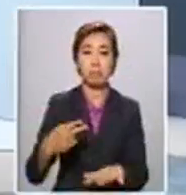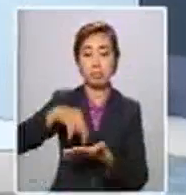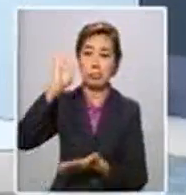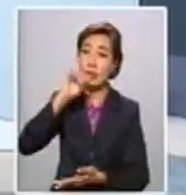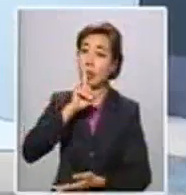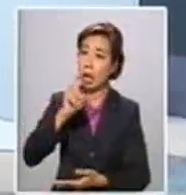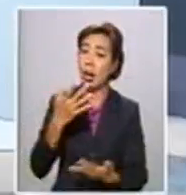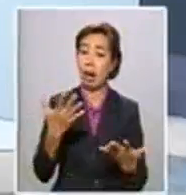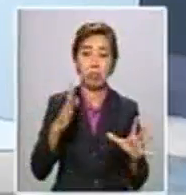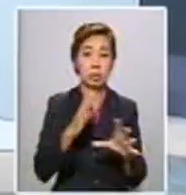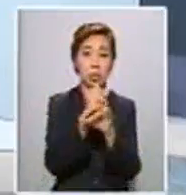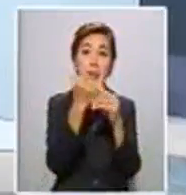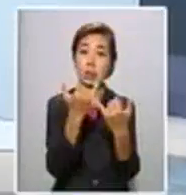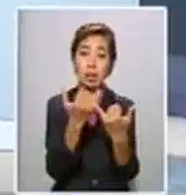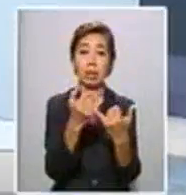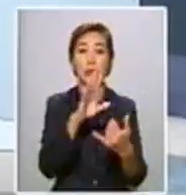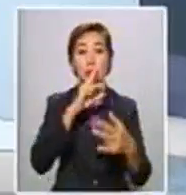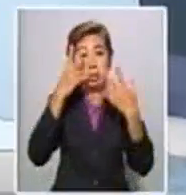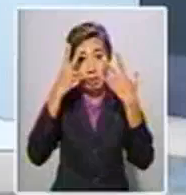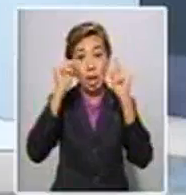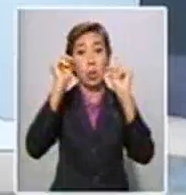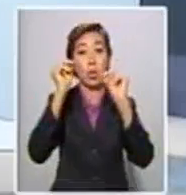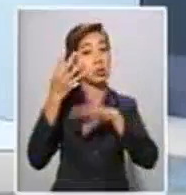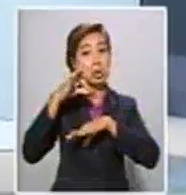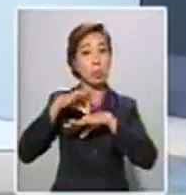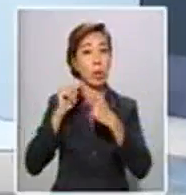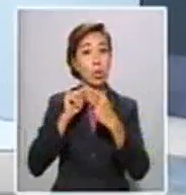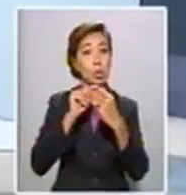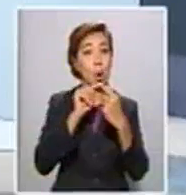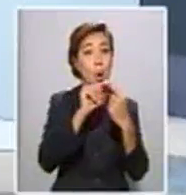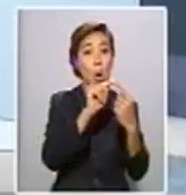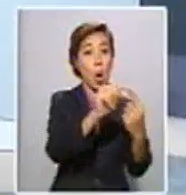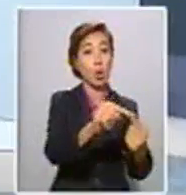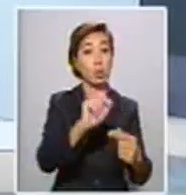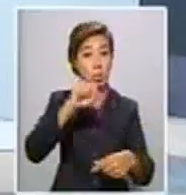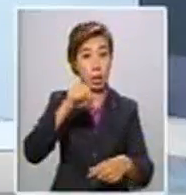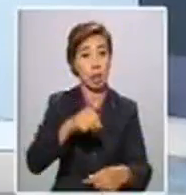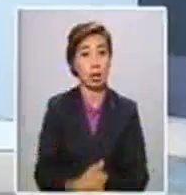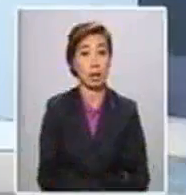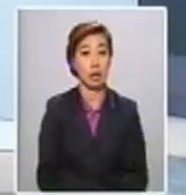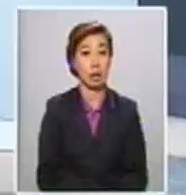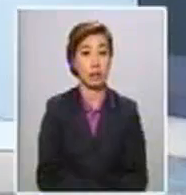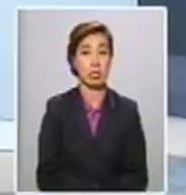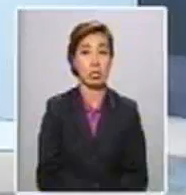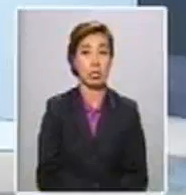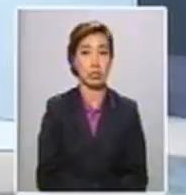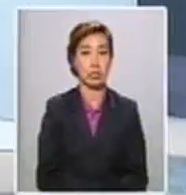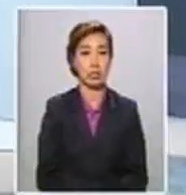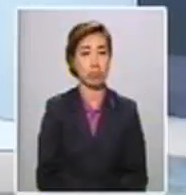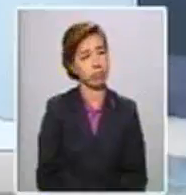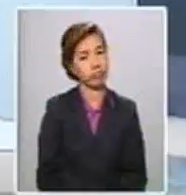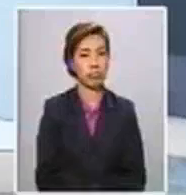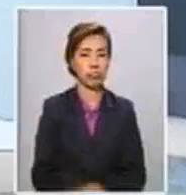ลโดยอัตโนมัติก็คือท่านนายกก็จะอยู่ยาวกว่ารถแมพที่วางไว้ถูกไหมฮะ ในระยะ